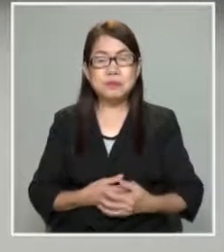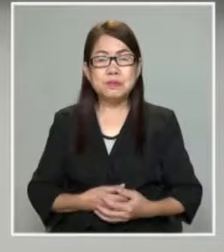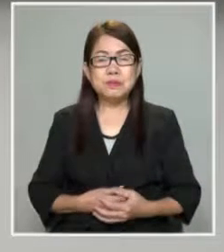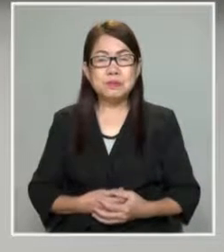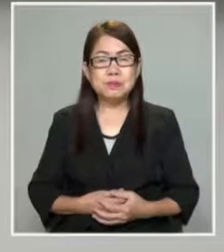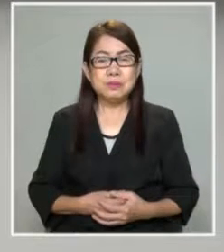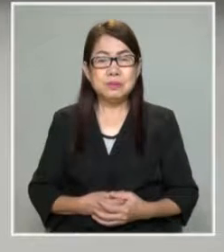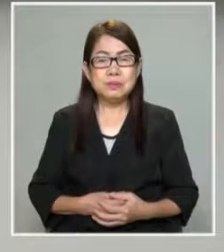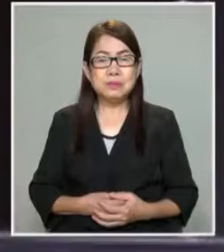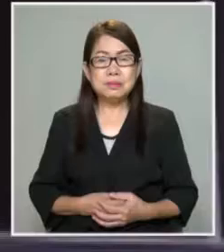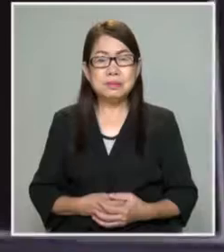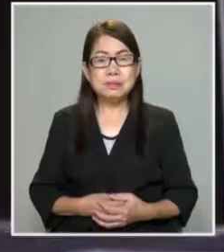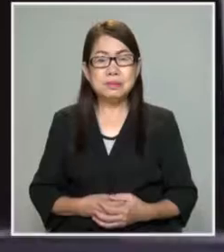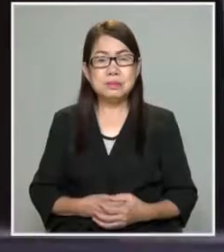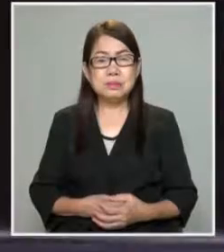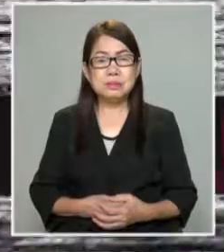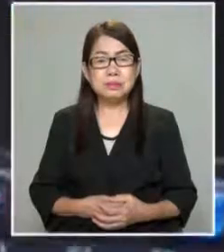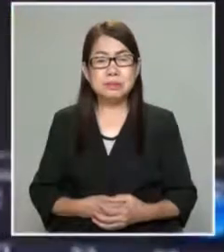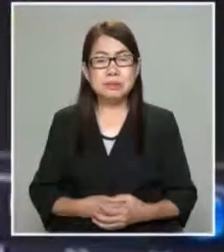ฝากในวันนี้ค่ะ